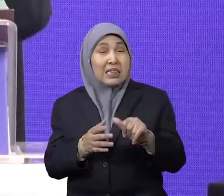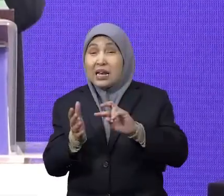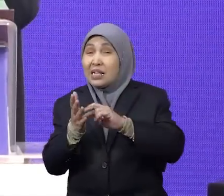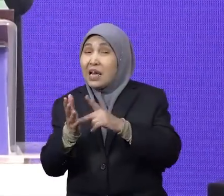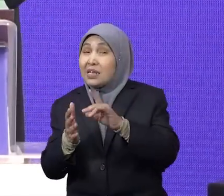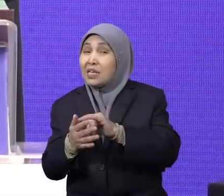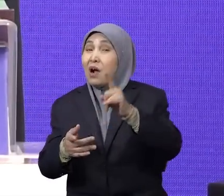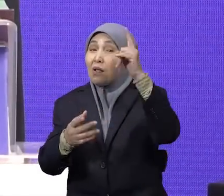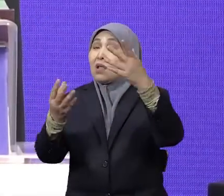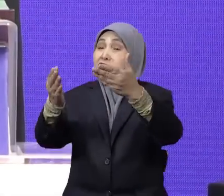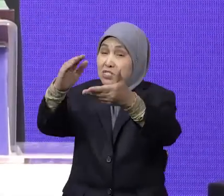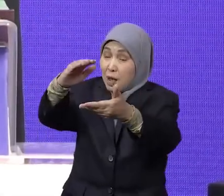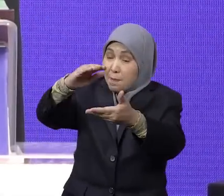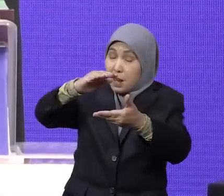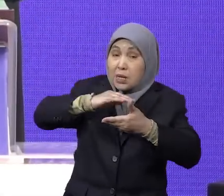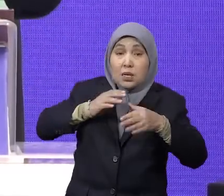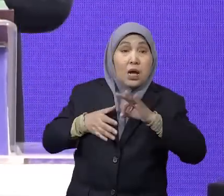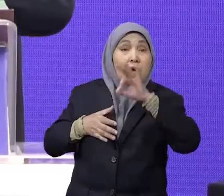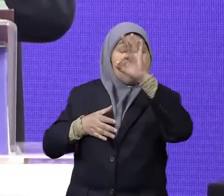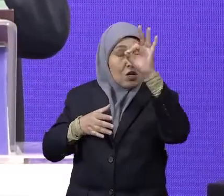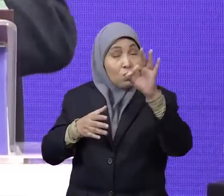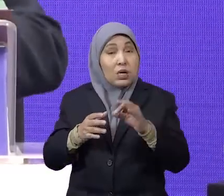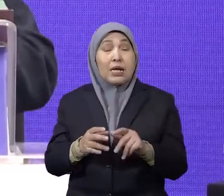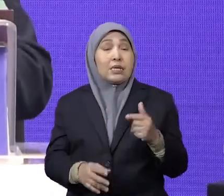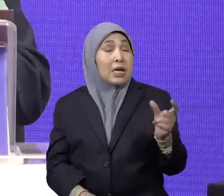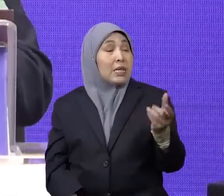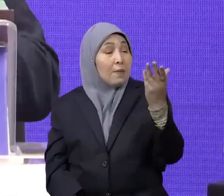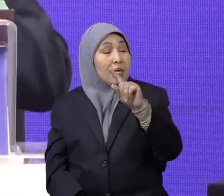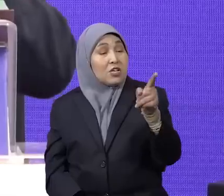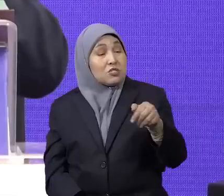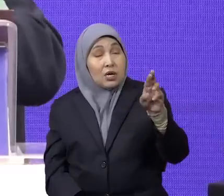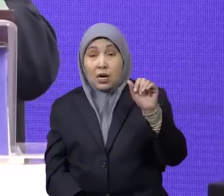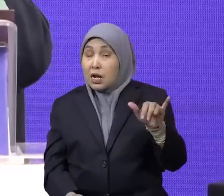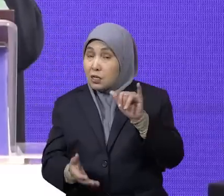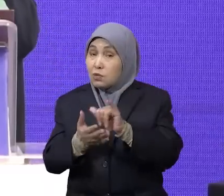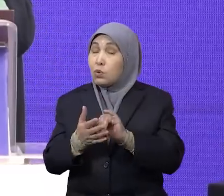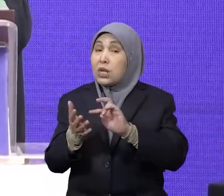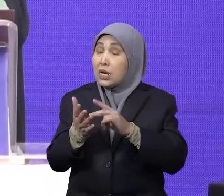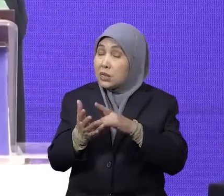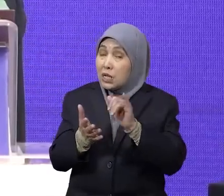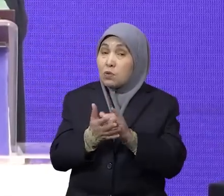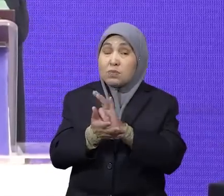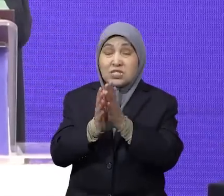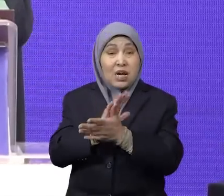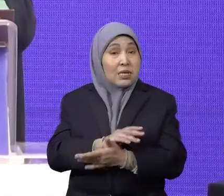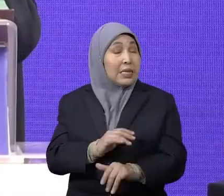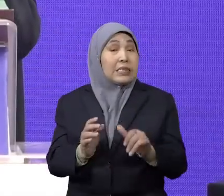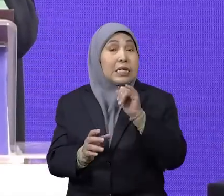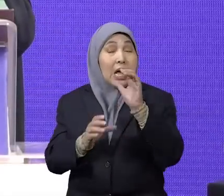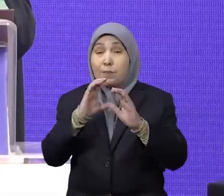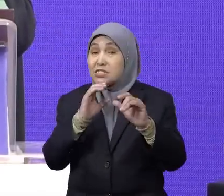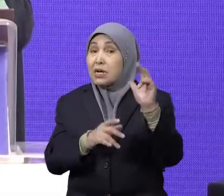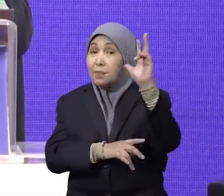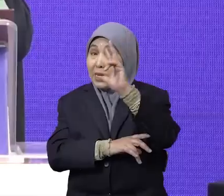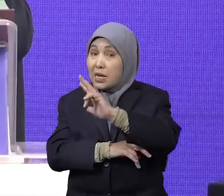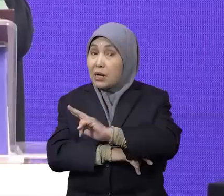adalah tanda-tanda yang Allah Ta'ala sampaikan ke dalam jiwa Nabi Zakaria itu sendiri, sehingga dengan tanda-tanda itu menjadikan dia tidak bercakap